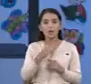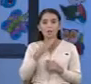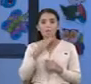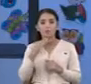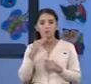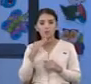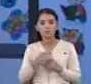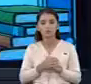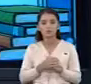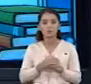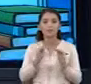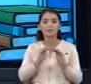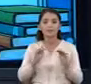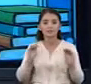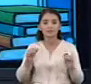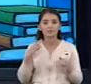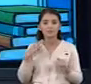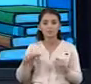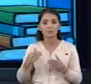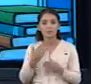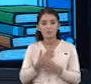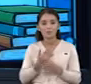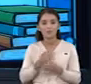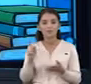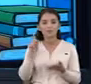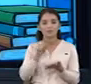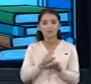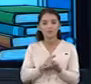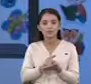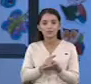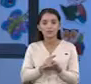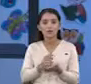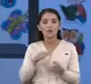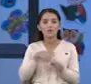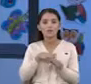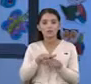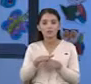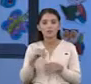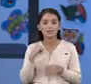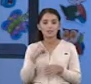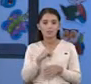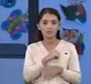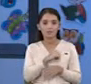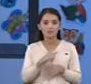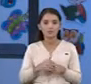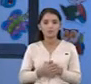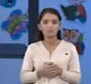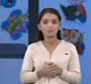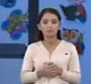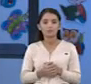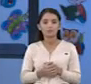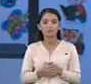Один и много. Родители, помогите написать задание, которое вы должны выполнять самостоятельно.